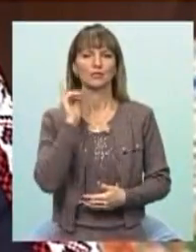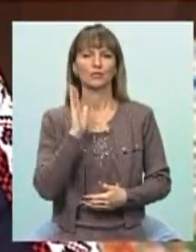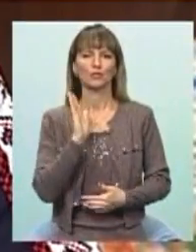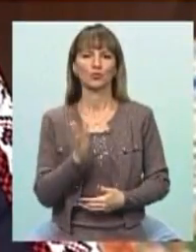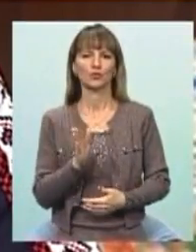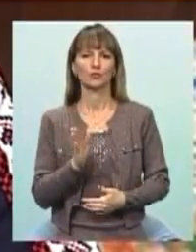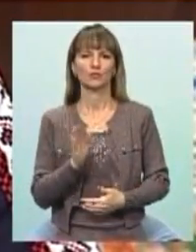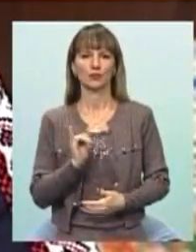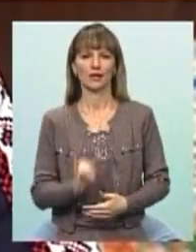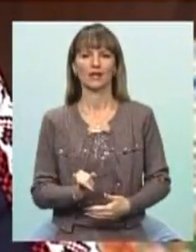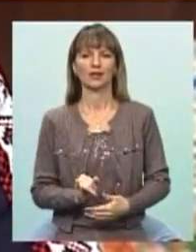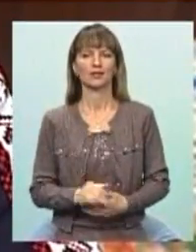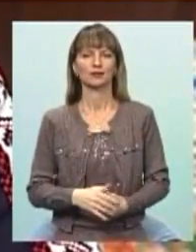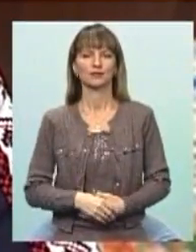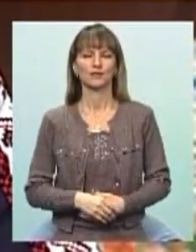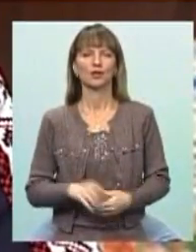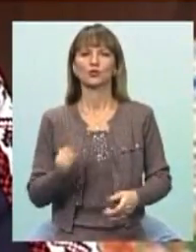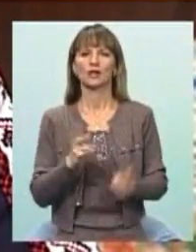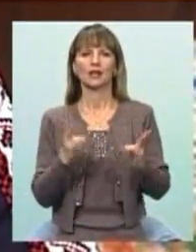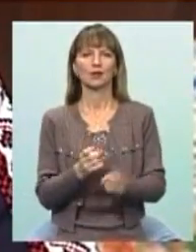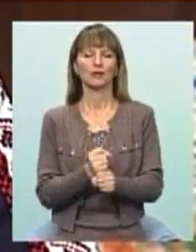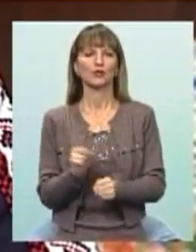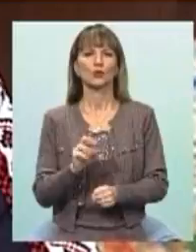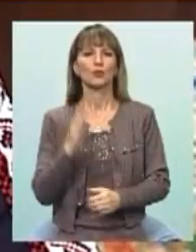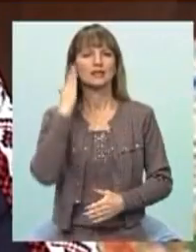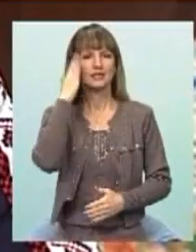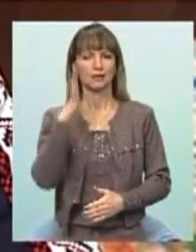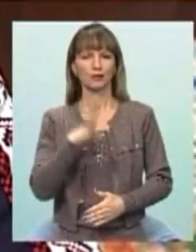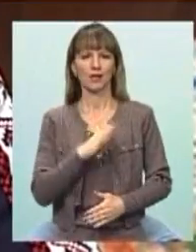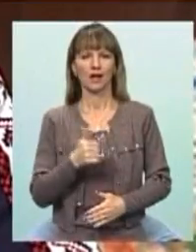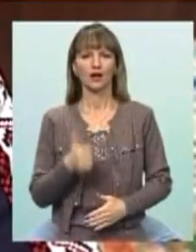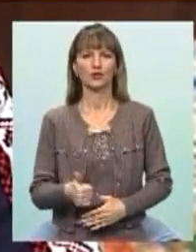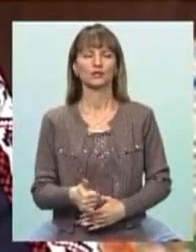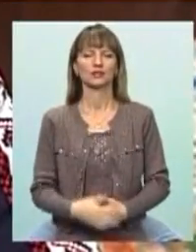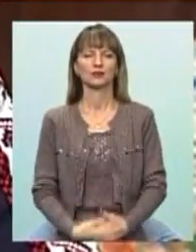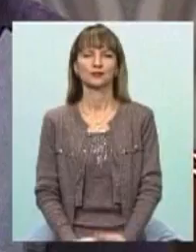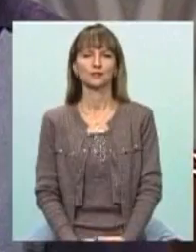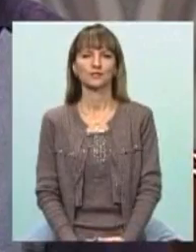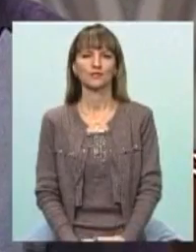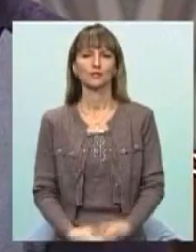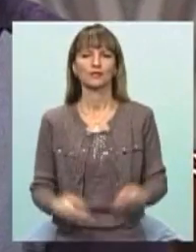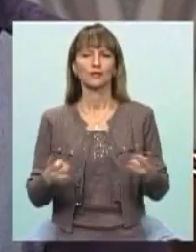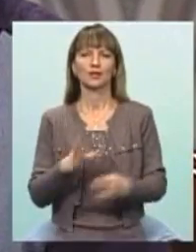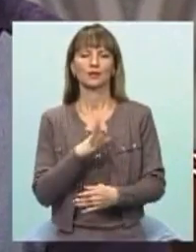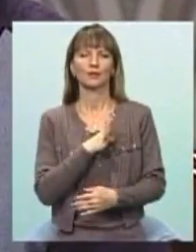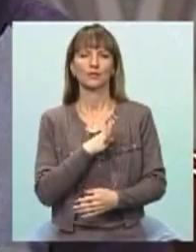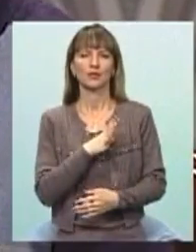такі сни негативні, так? А що треба робити, щоб сни снилися добрі? Ну, бути